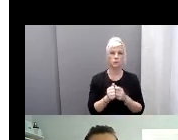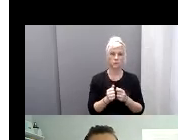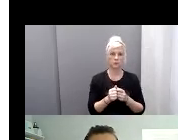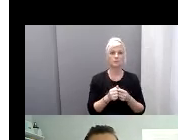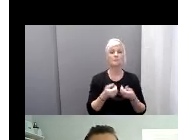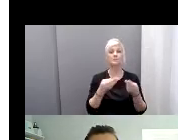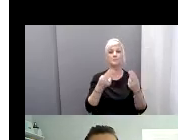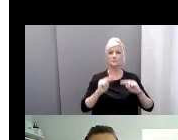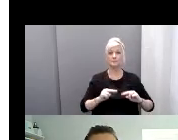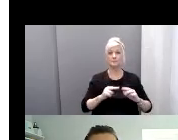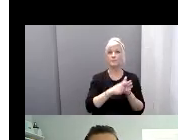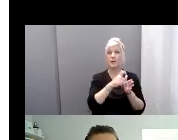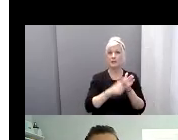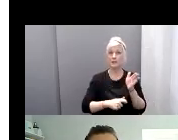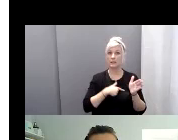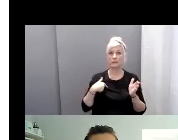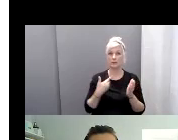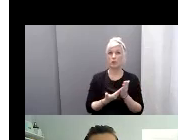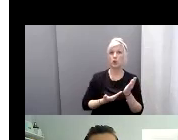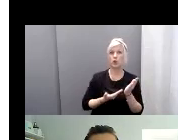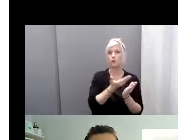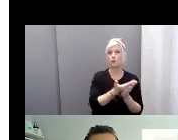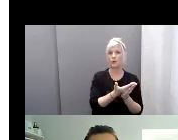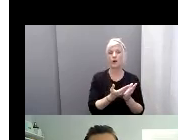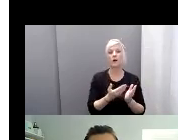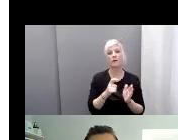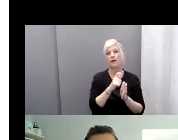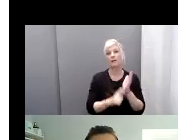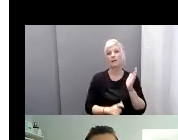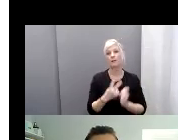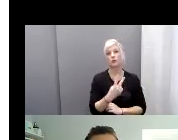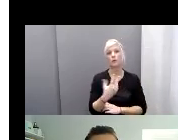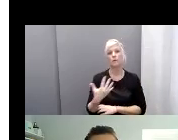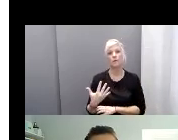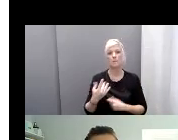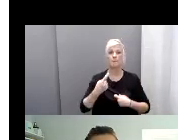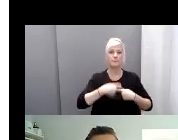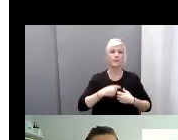Nästa artikel som vi vill lyfta fram är artikel 25, hälsa.